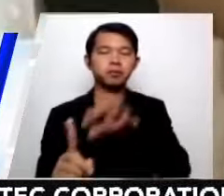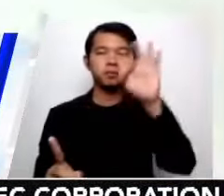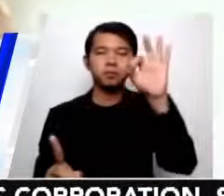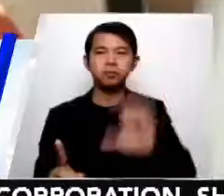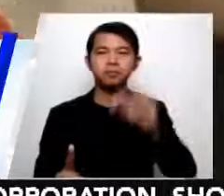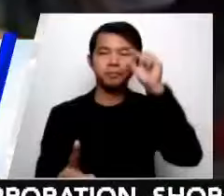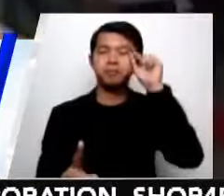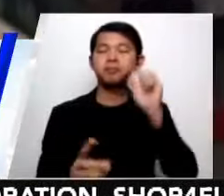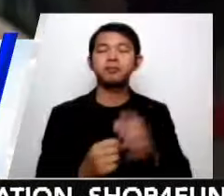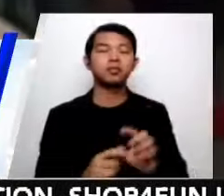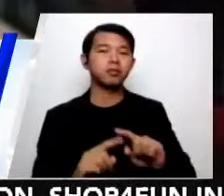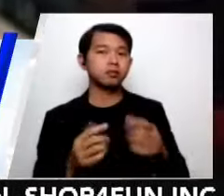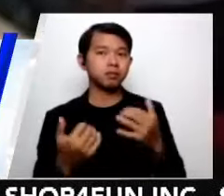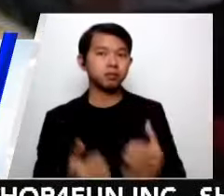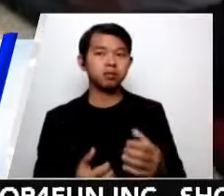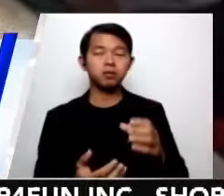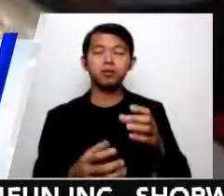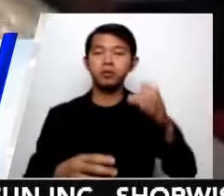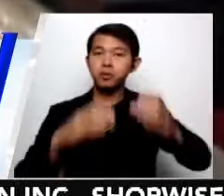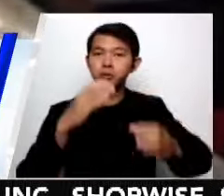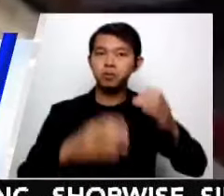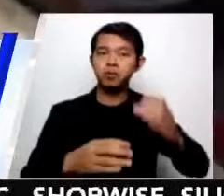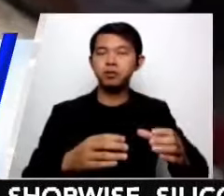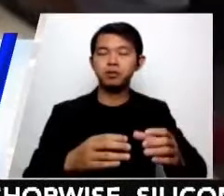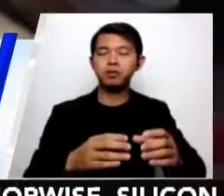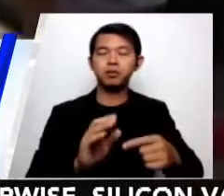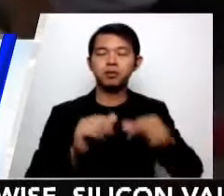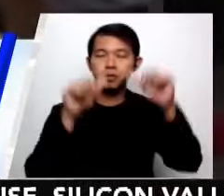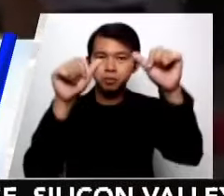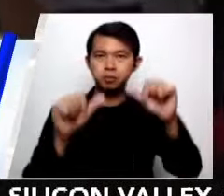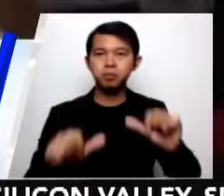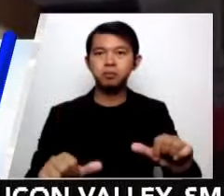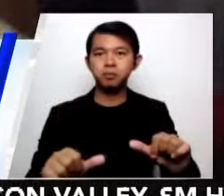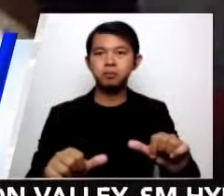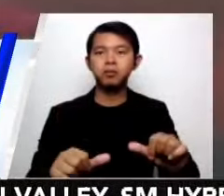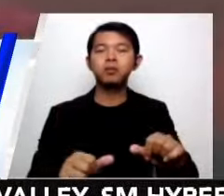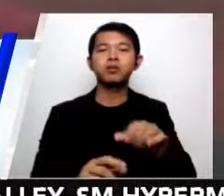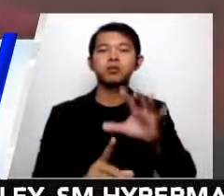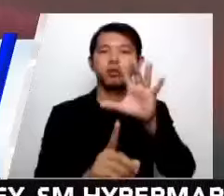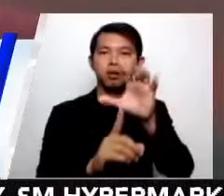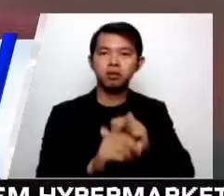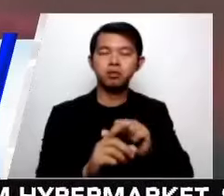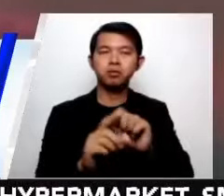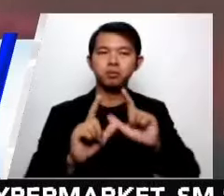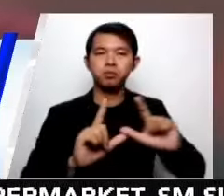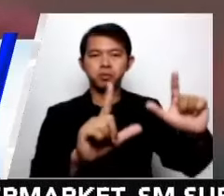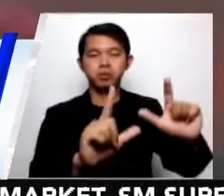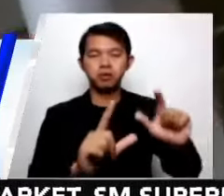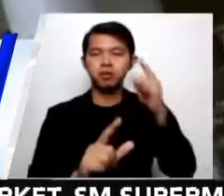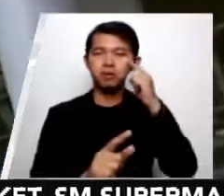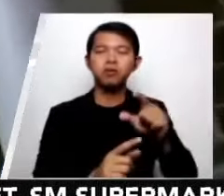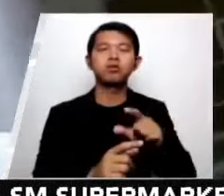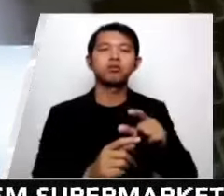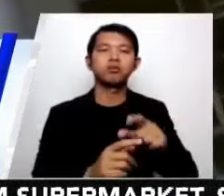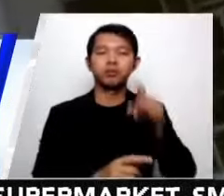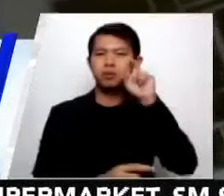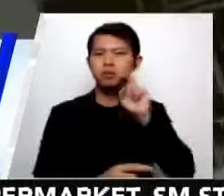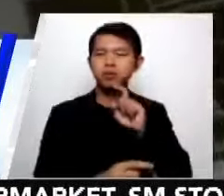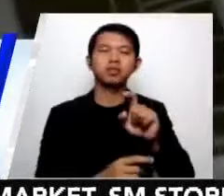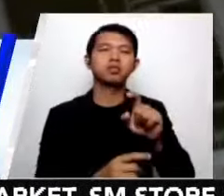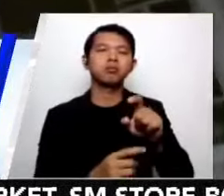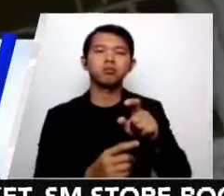ng Korte sa Amerika ng arrest warrant ni Kibuloy para sa mga kaso ng sex trafficking, cash smuggling at iba pa. Binuhay rin